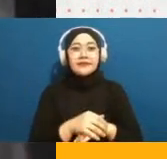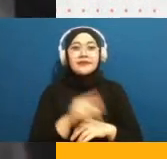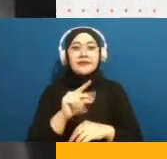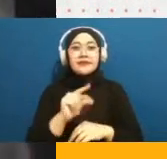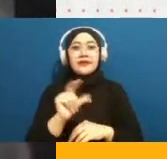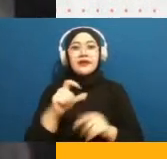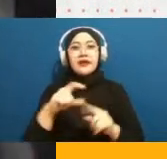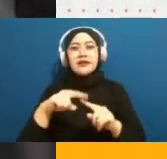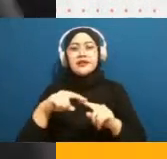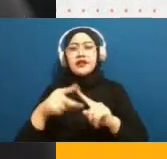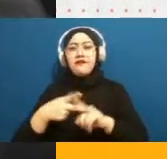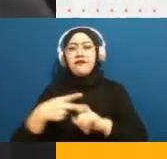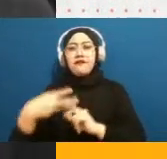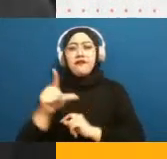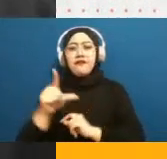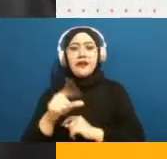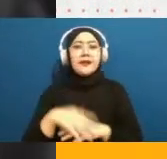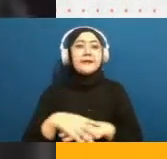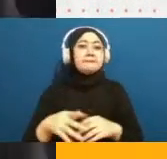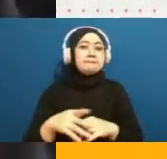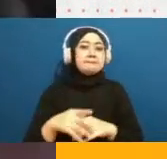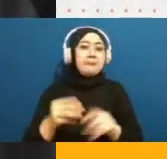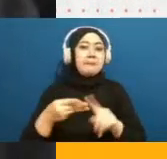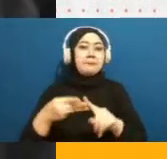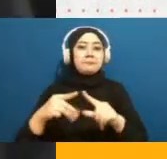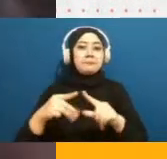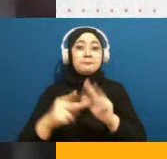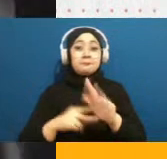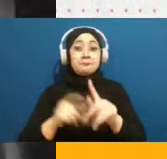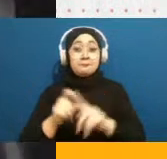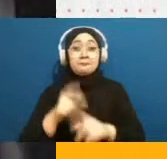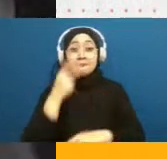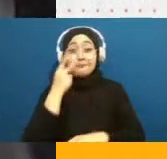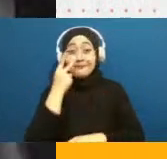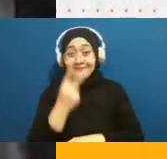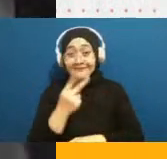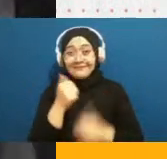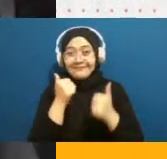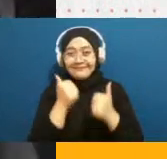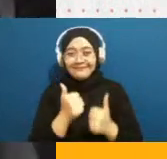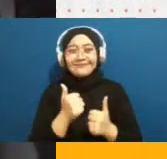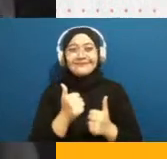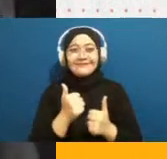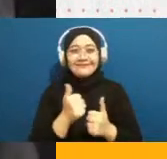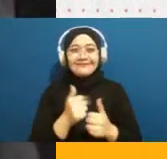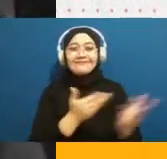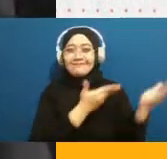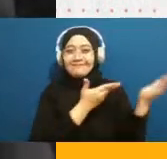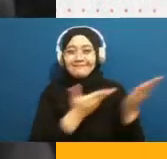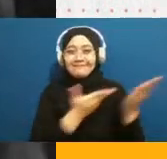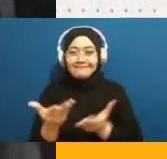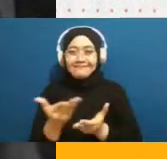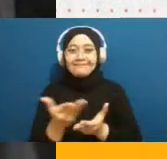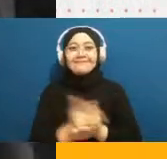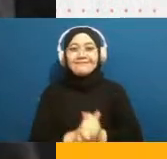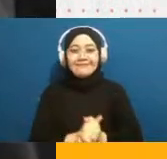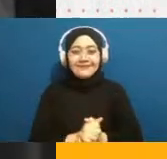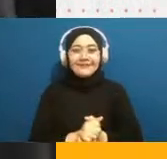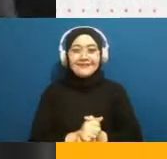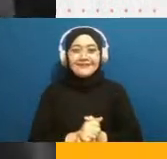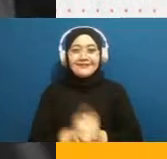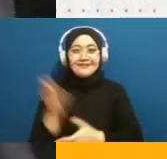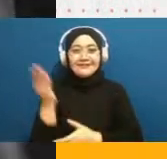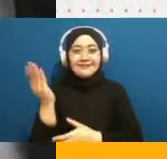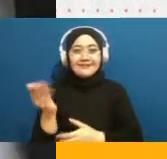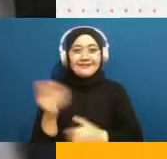yang tentunya kawan-kawan BBI di sini bisa menyaksikan terlebih dahulu persembahan lagu dari pengisi acara kita hari ini.